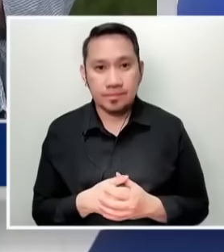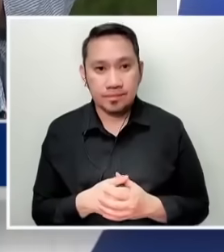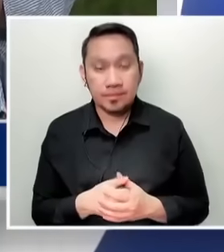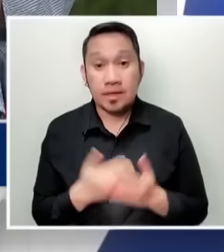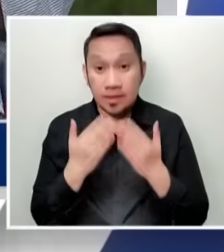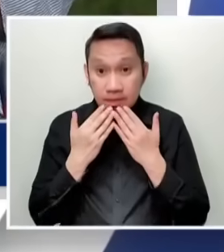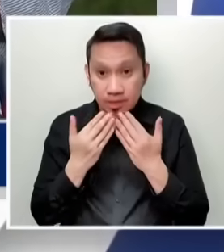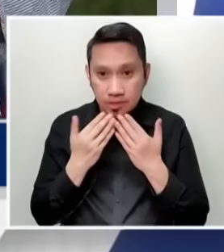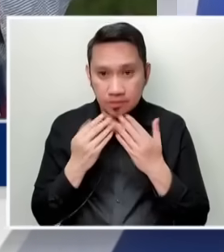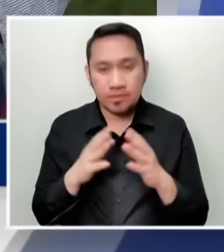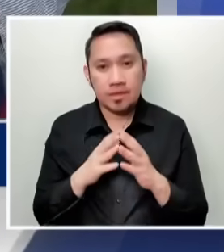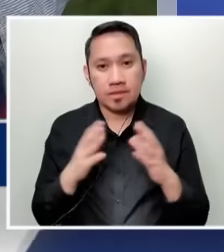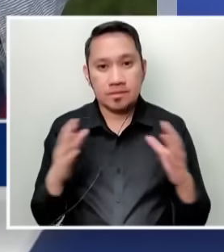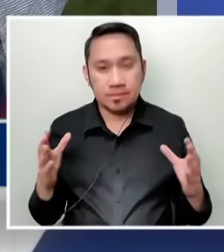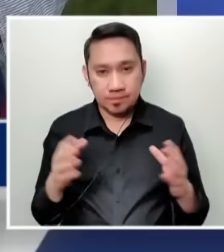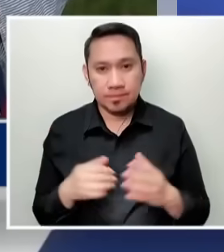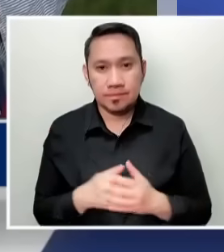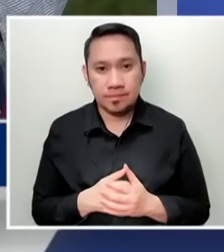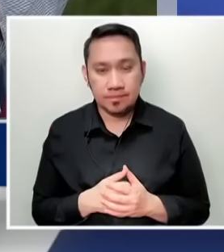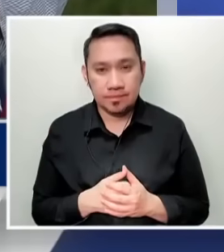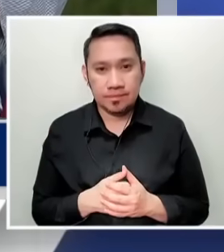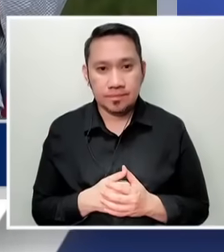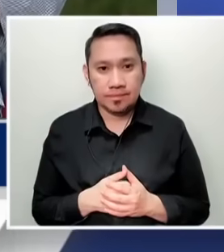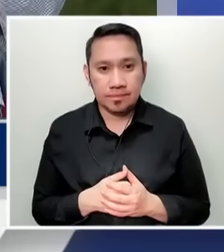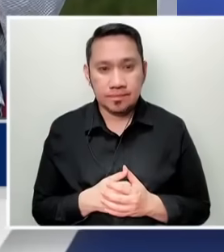Maraming salamat, Bianca Dava.